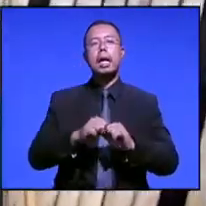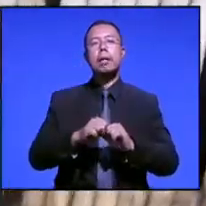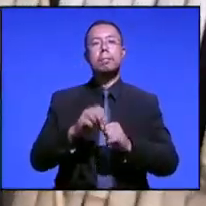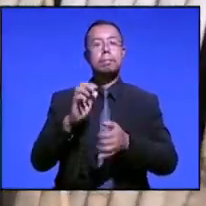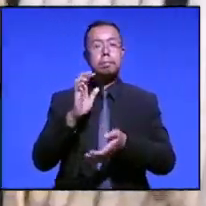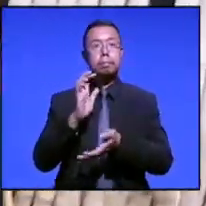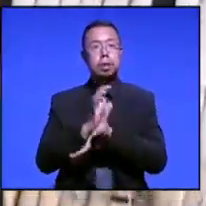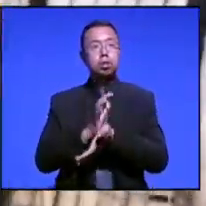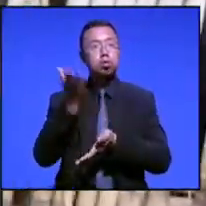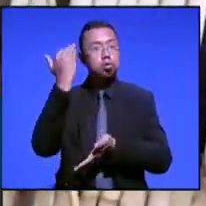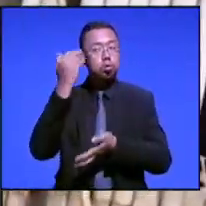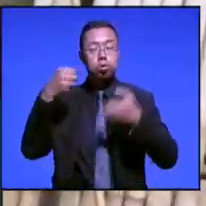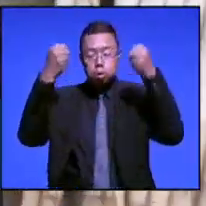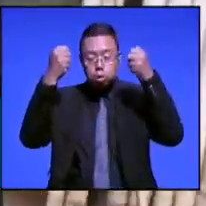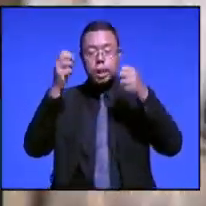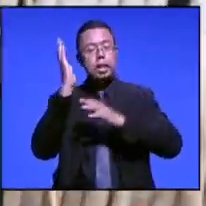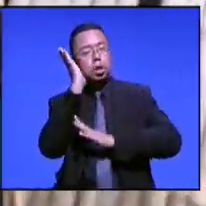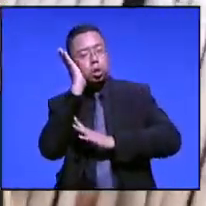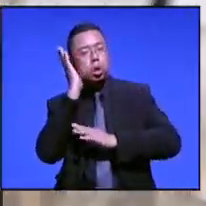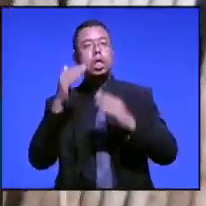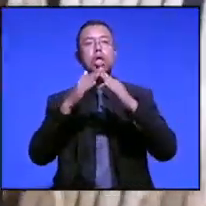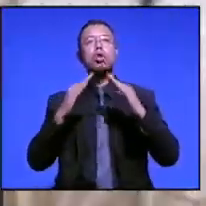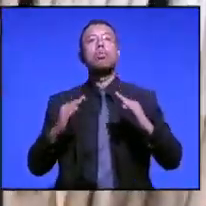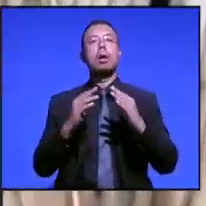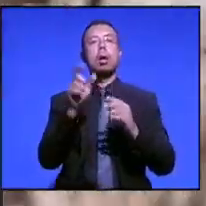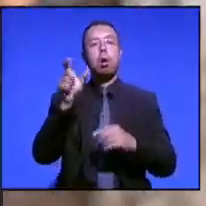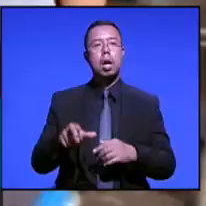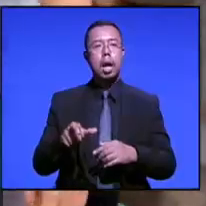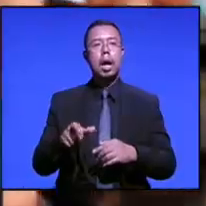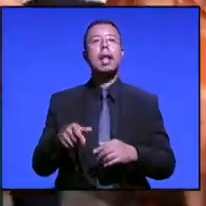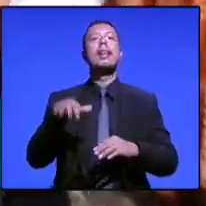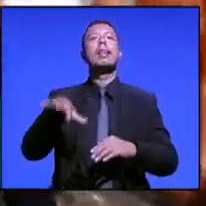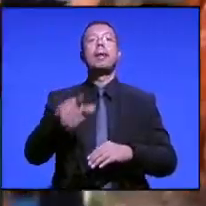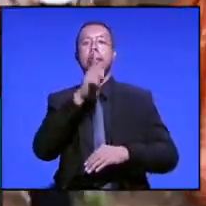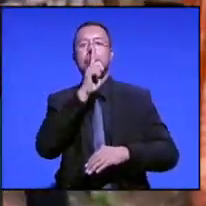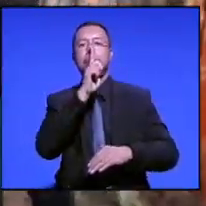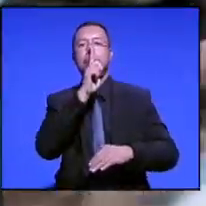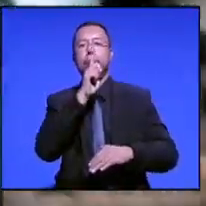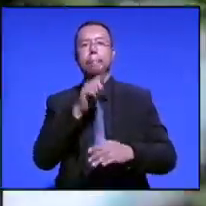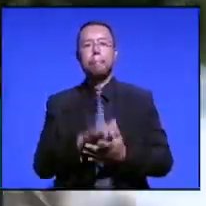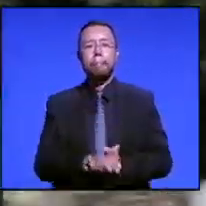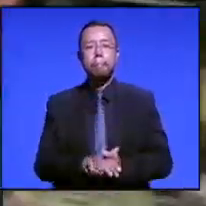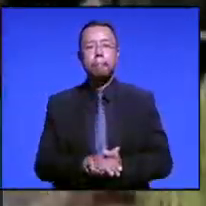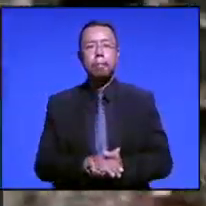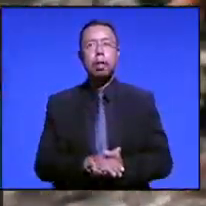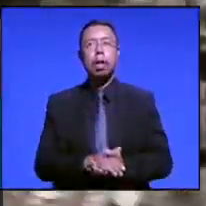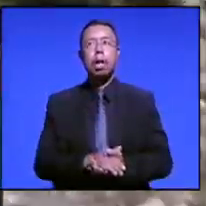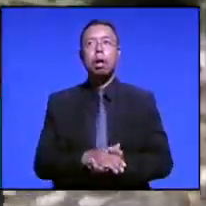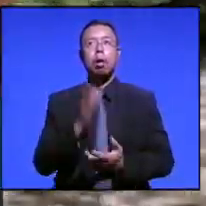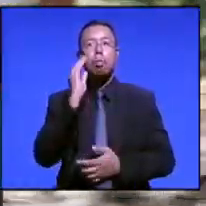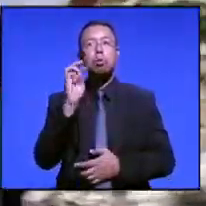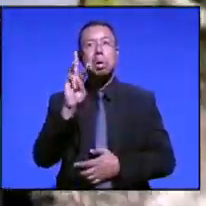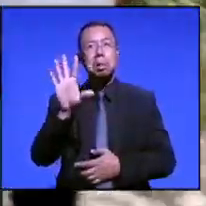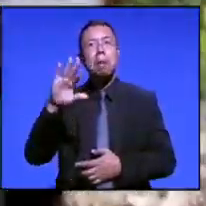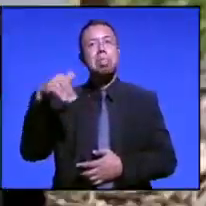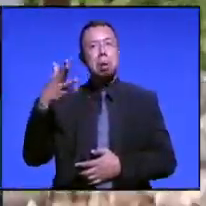kasus pencurian ini tengah tertidur di salah satu rumah warga yang menjadi tempat persembunyiannya. Pria 35 tahun ini